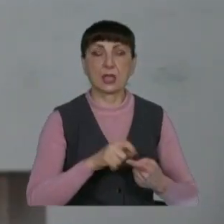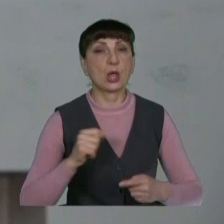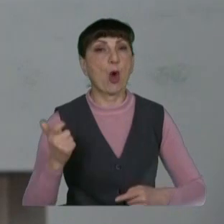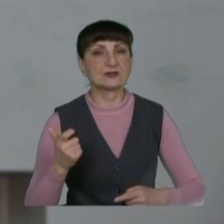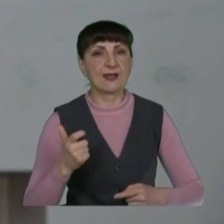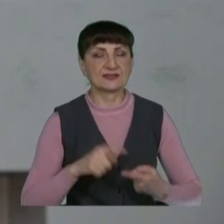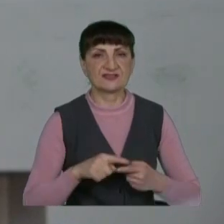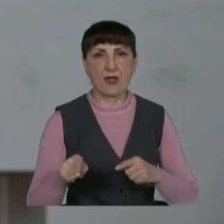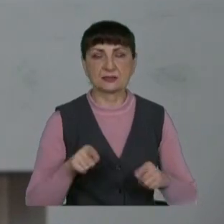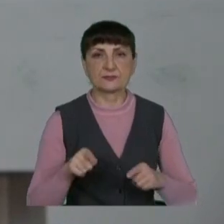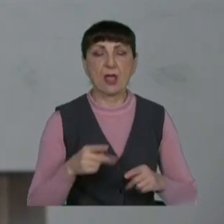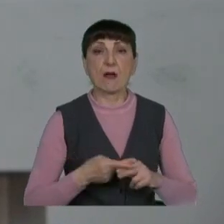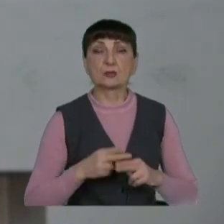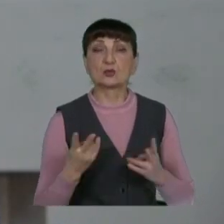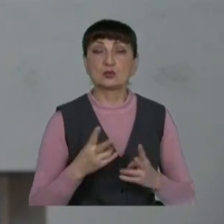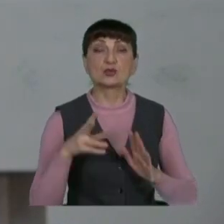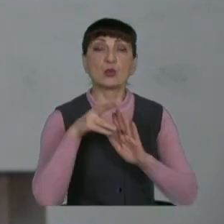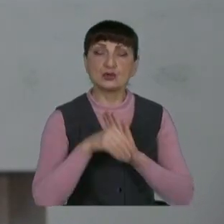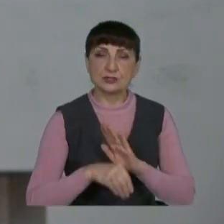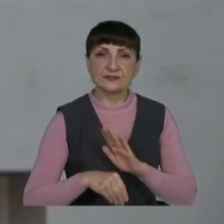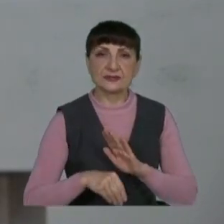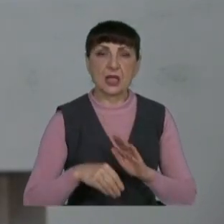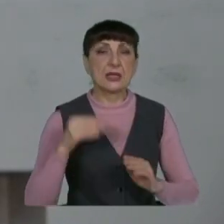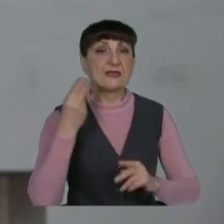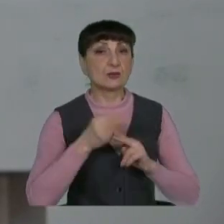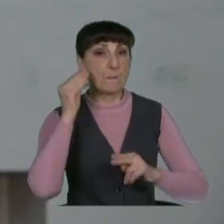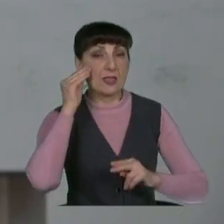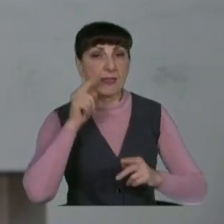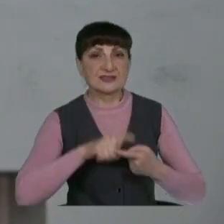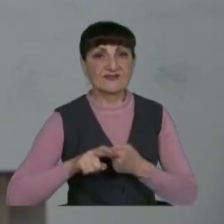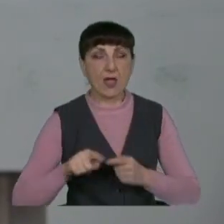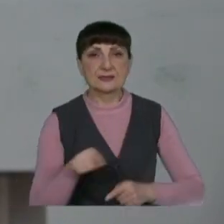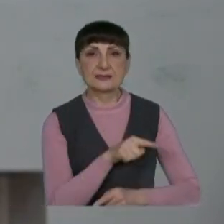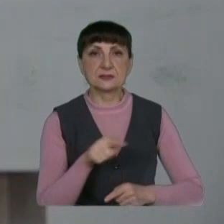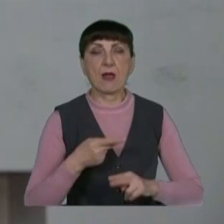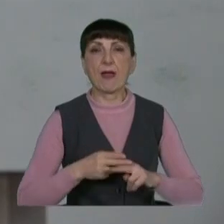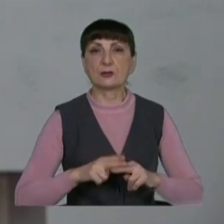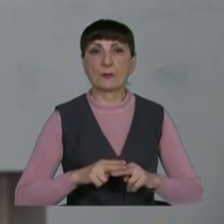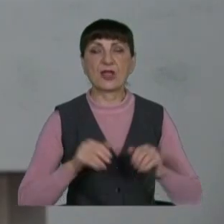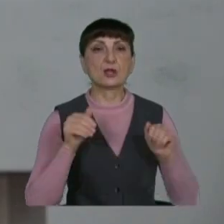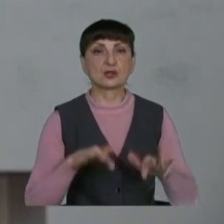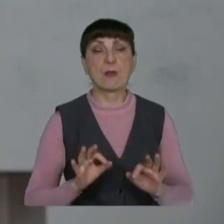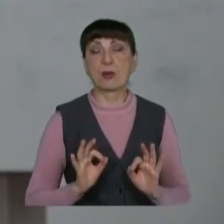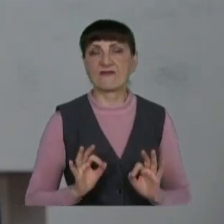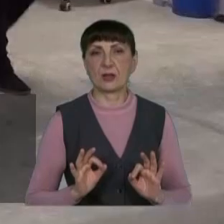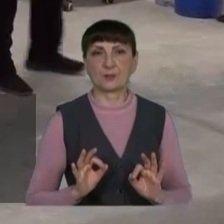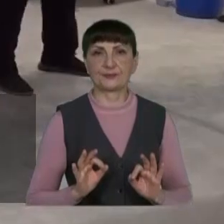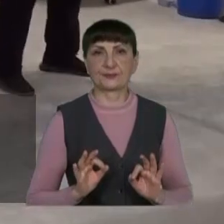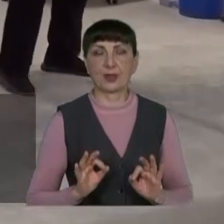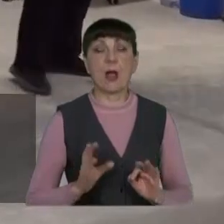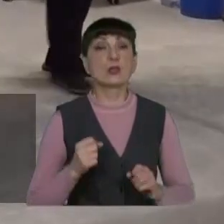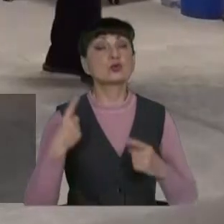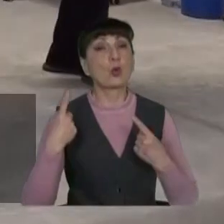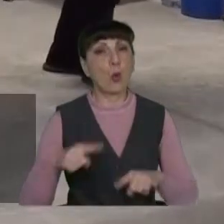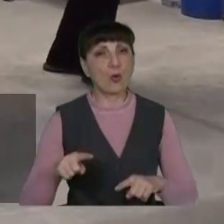хозяйственный аспект, о котором надо учитывать. И с этой точки зрения это решение правильное. С другой